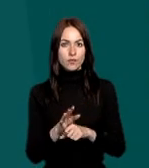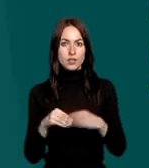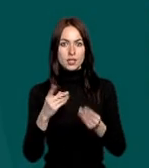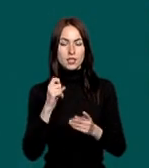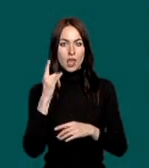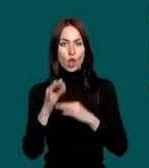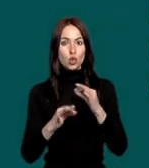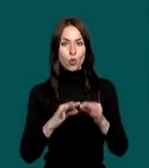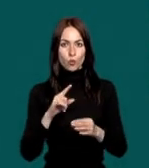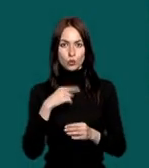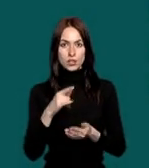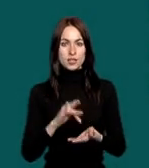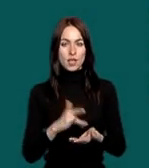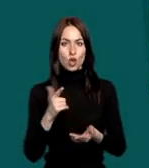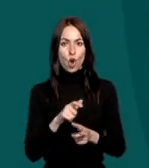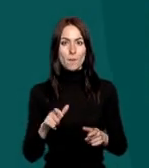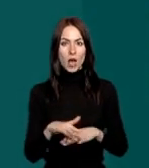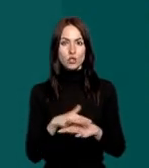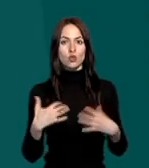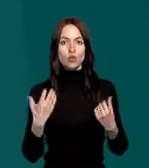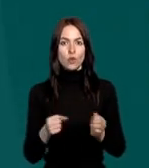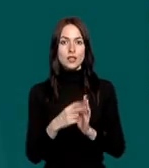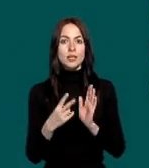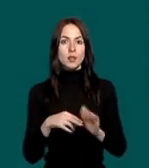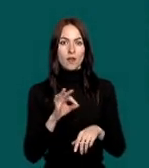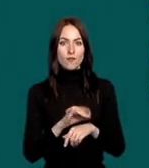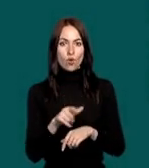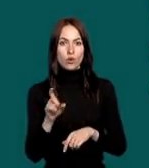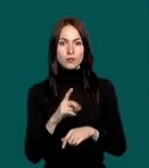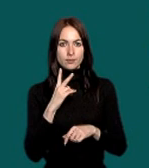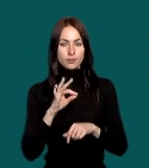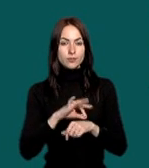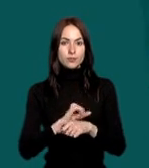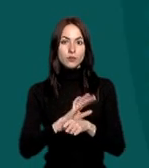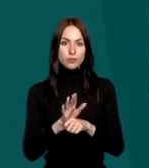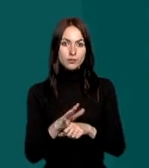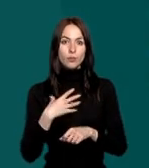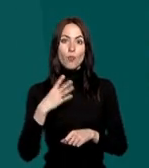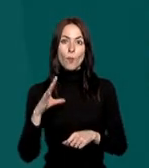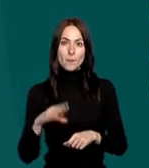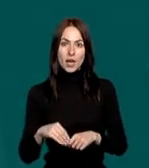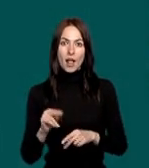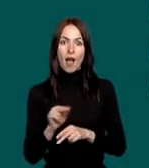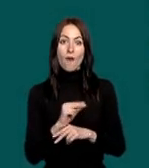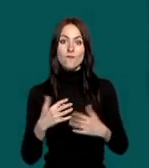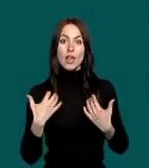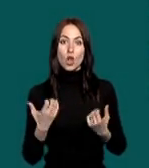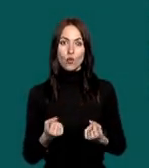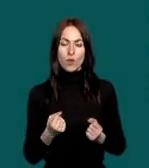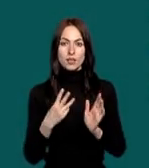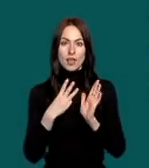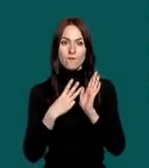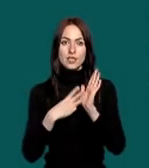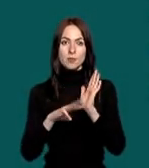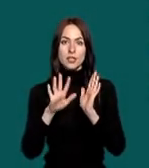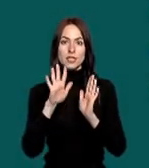добу наводить Центр громадського здоров'я. 17 хворих з діагнозом ковід померли. Вилікувалися 85